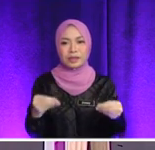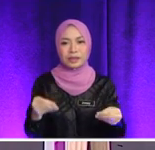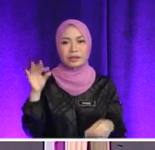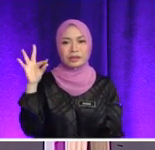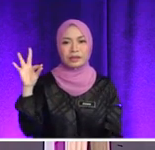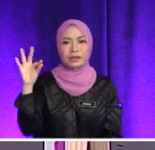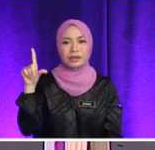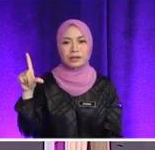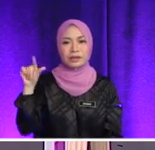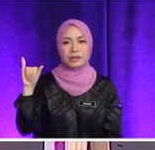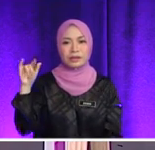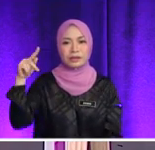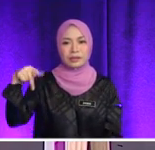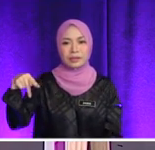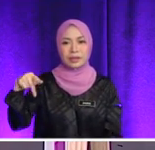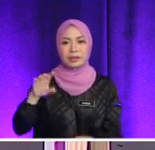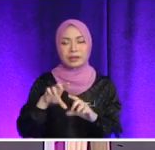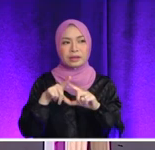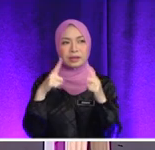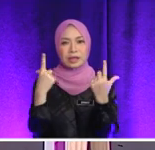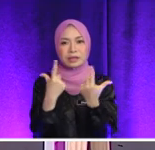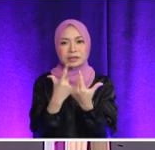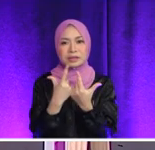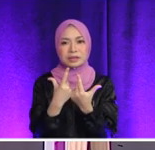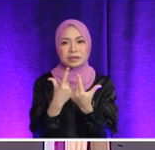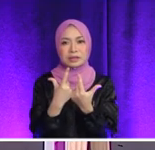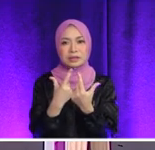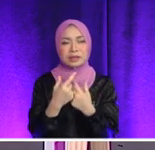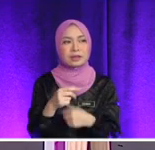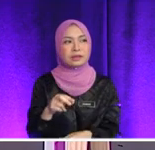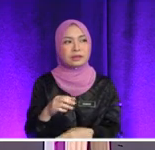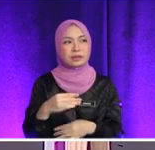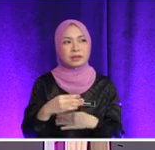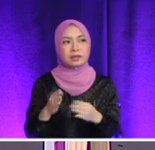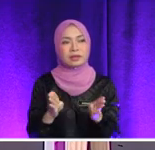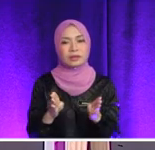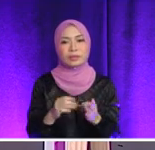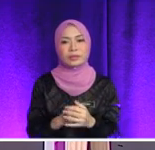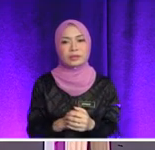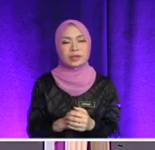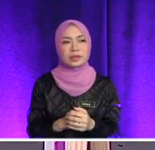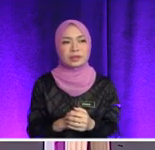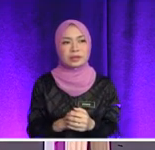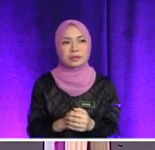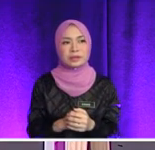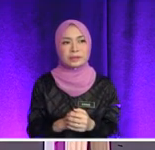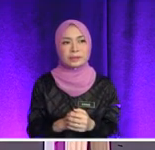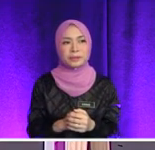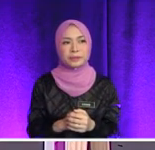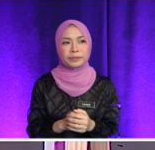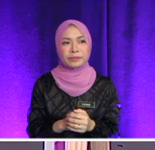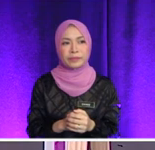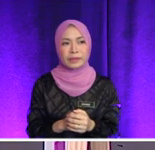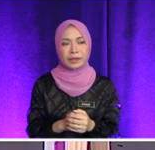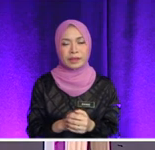pembelajaran juga maksudnya saya akan bagi maklumat itu lebih awal bagi arahan itu